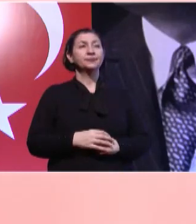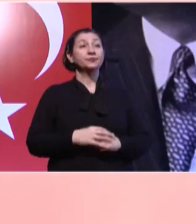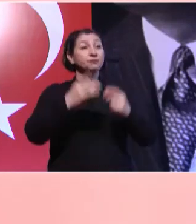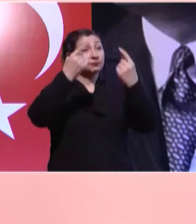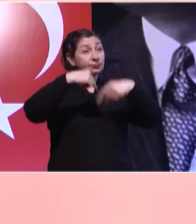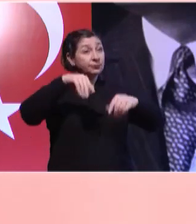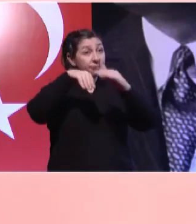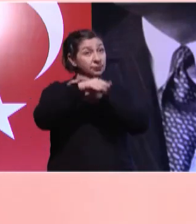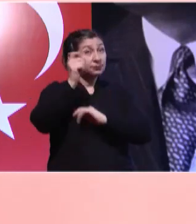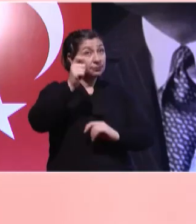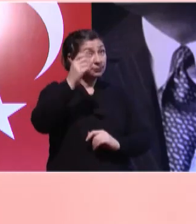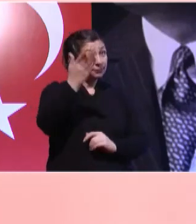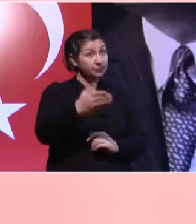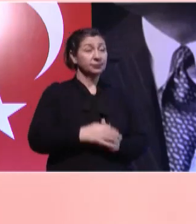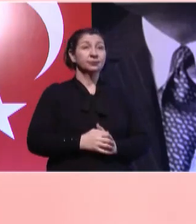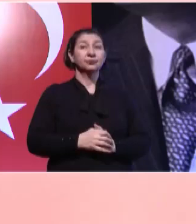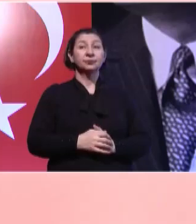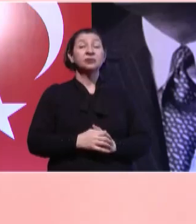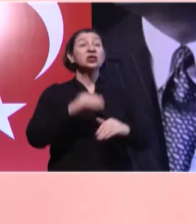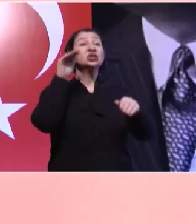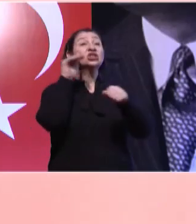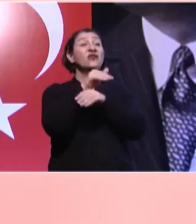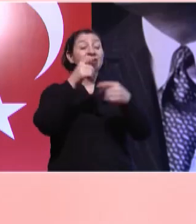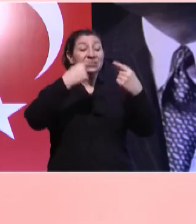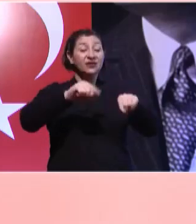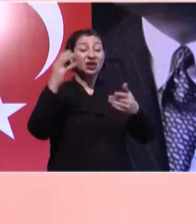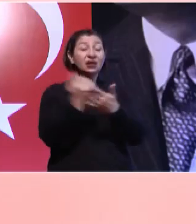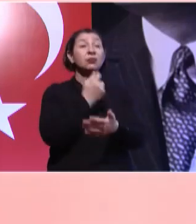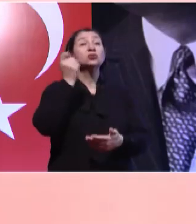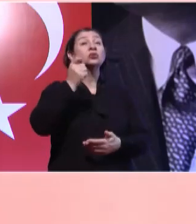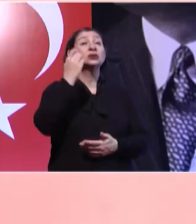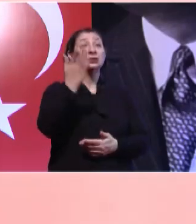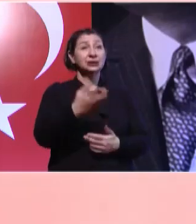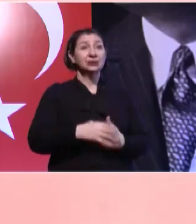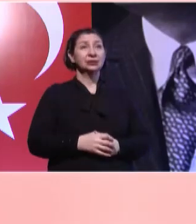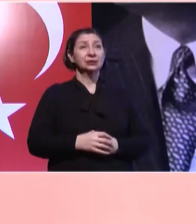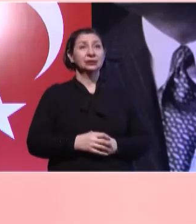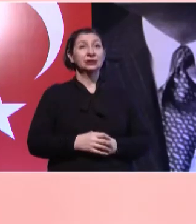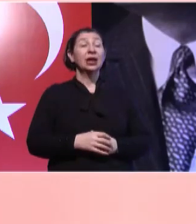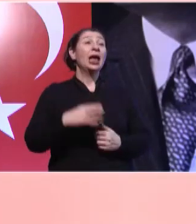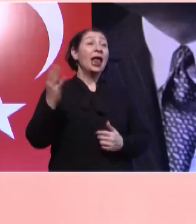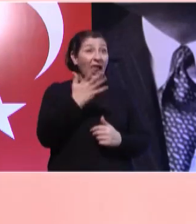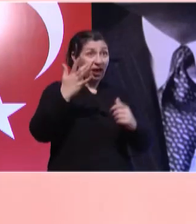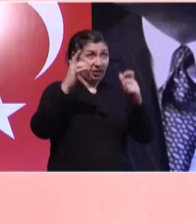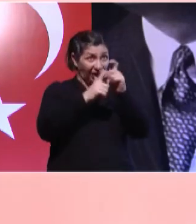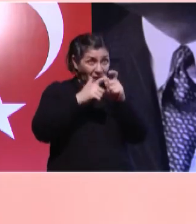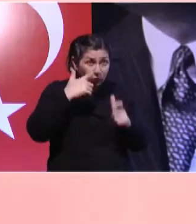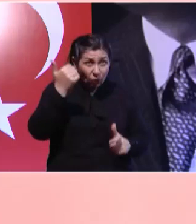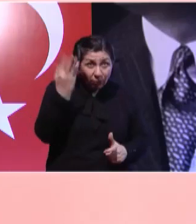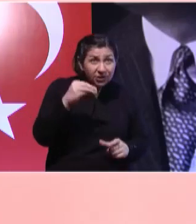Sınava girmek zorundasınız. Şeflik sınavını kazanmak zorundasınız. Hele genel müdür olmak